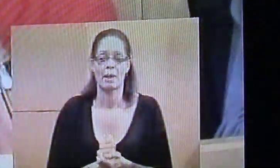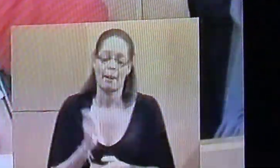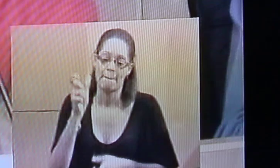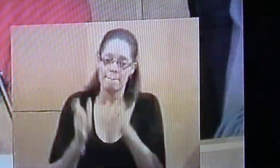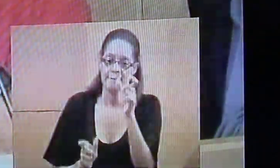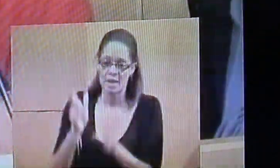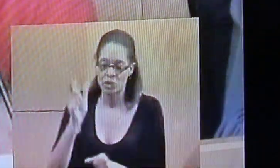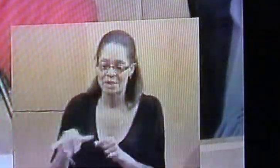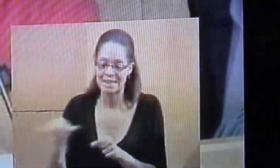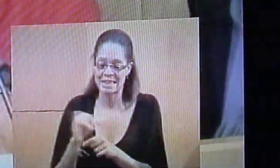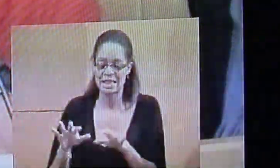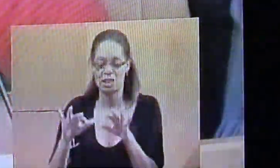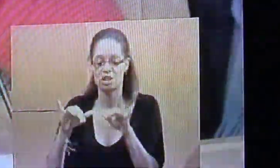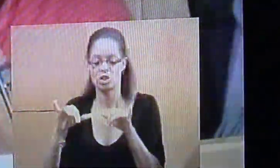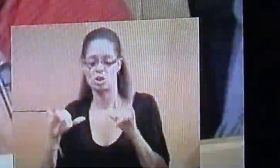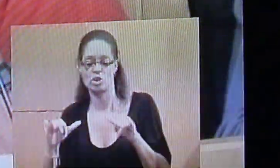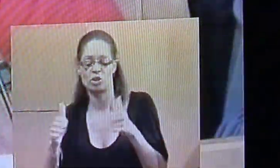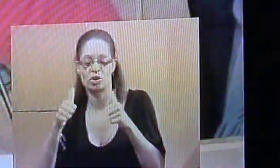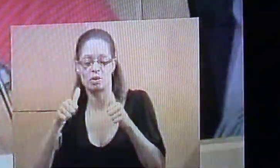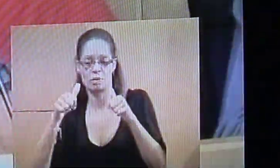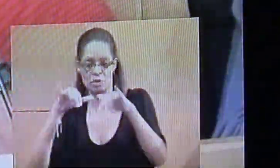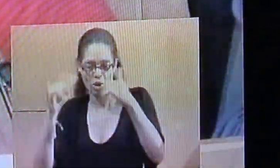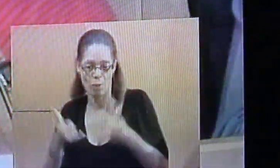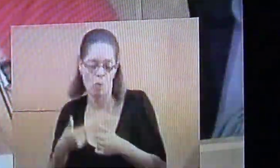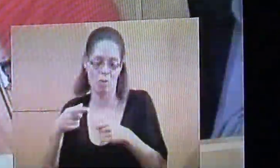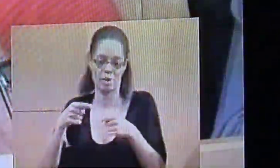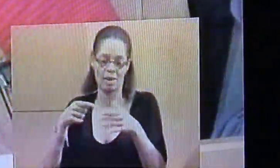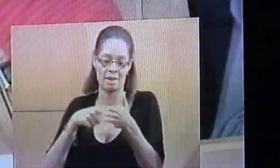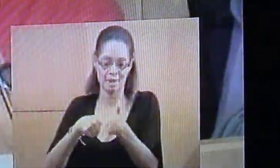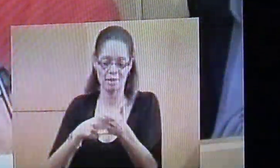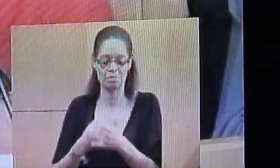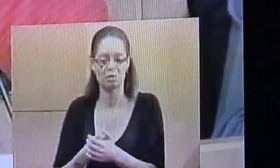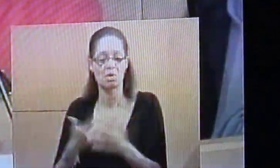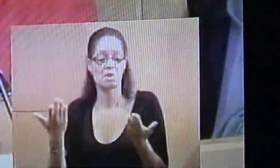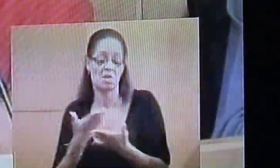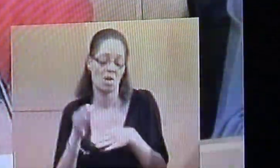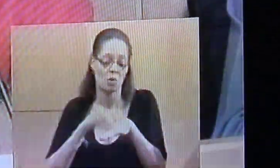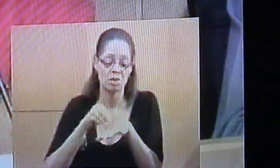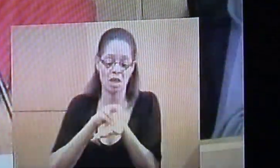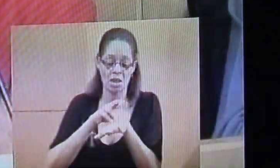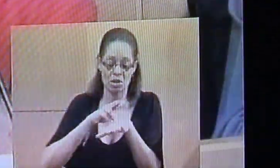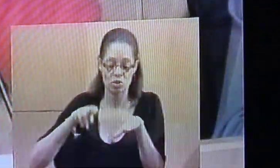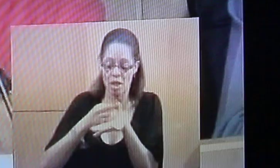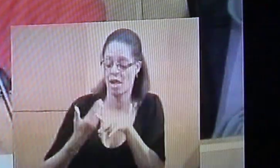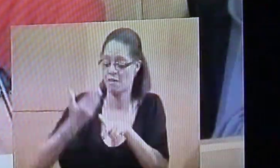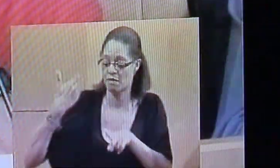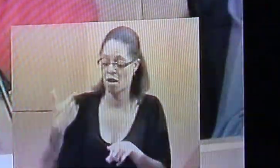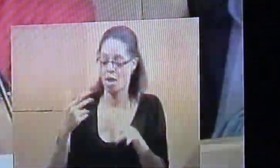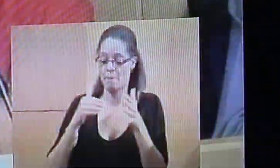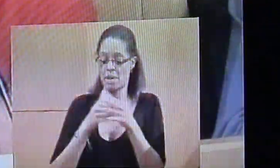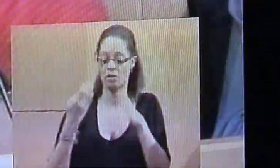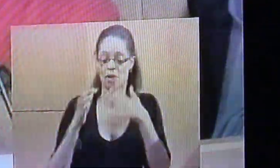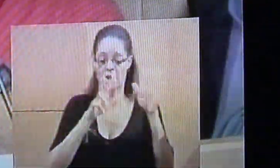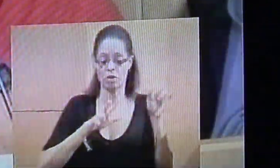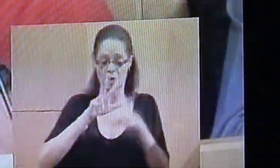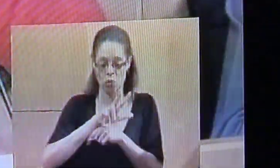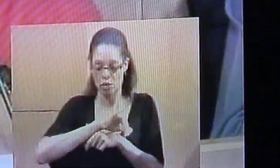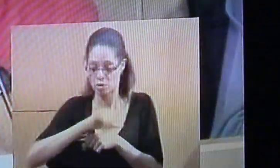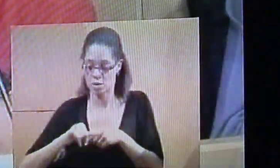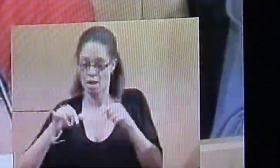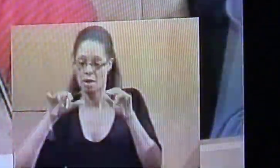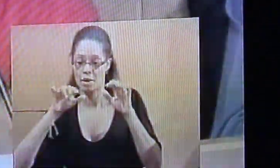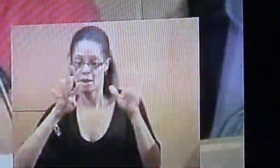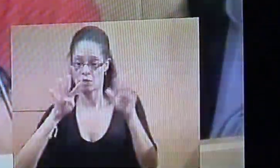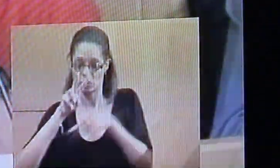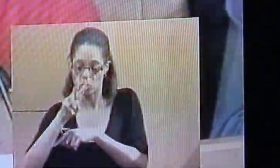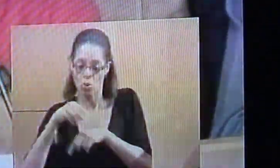les champions de la dette, qu'il s'agisse de la région passée 83 à 92, qu'il s'agisse de la